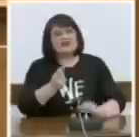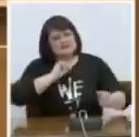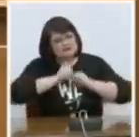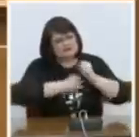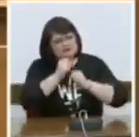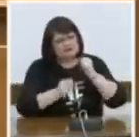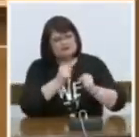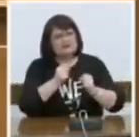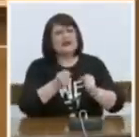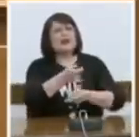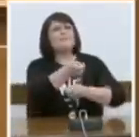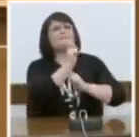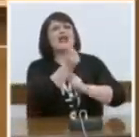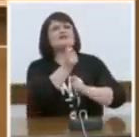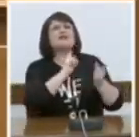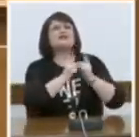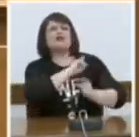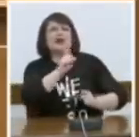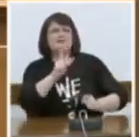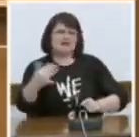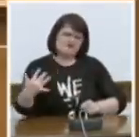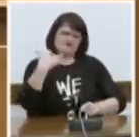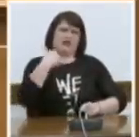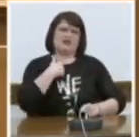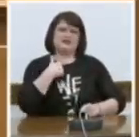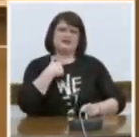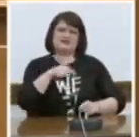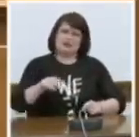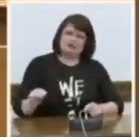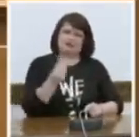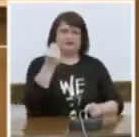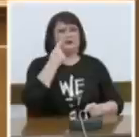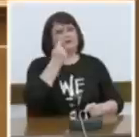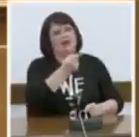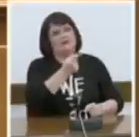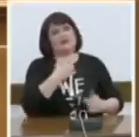των Πρεσπών, χέρι-χέρι με δυνάμεις που σήμερα είναι στο Κοινοβούλιο. Και ελπίζω να σας ανησυχούν και εσάς.